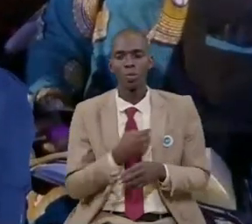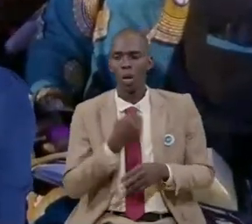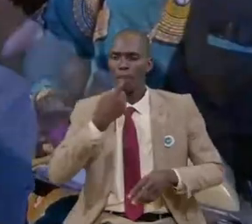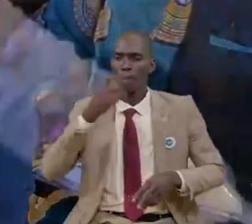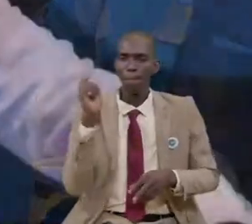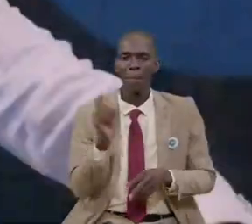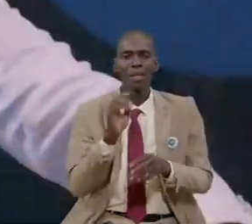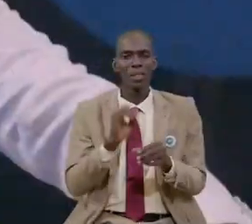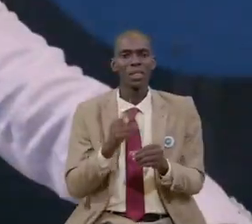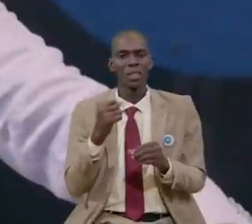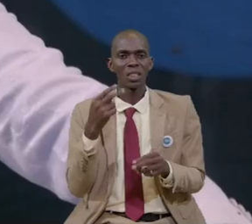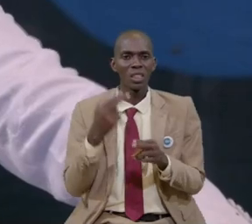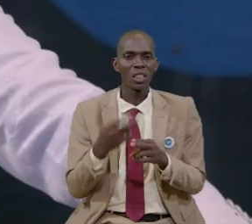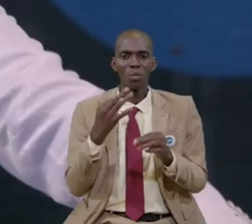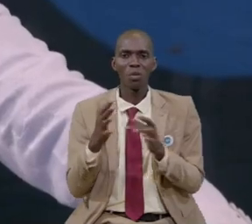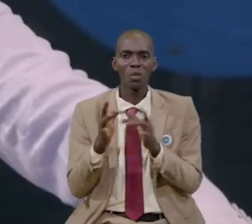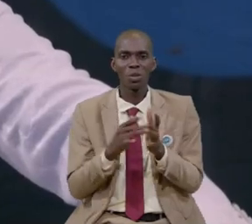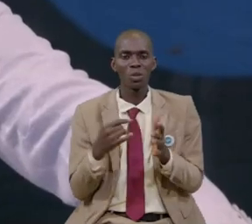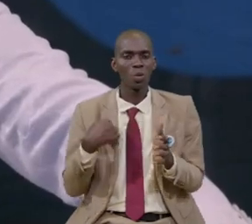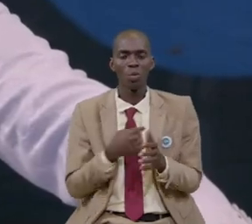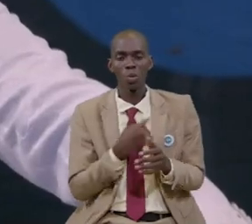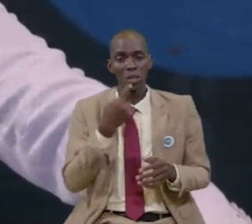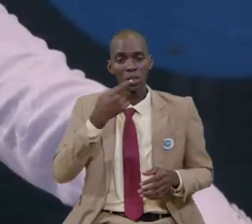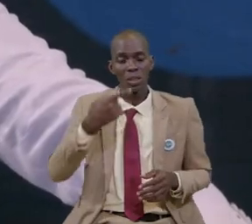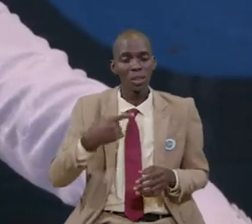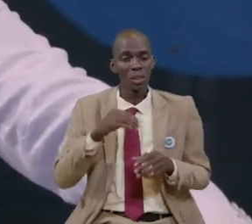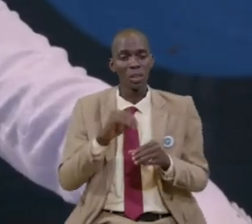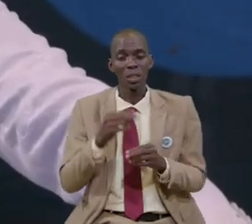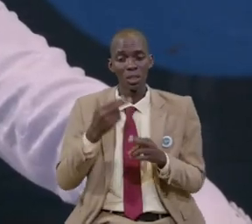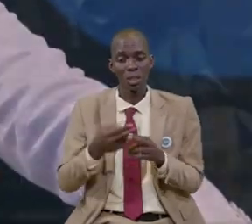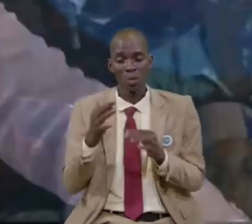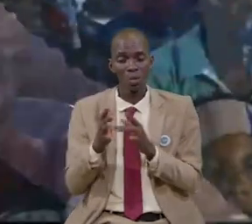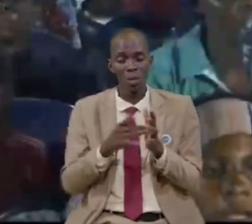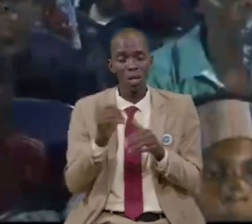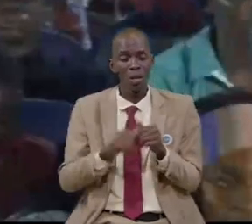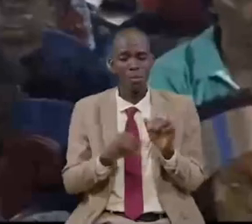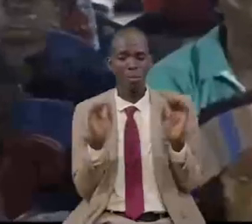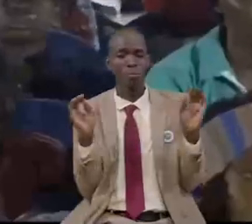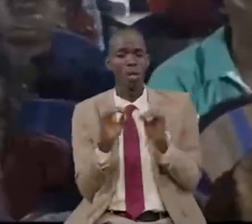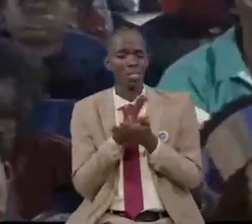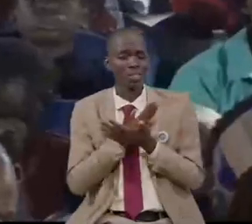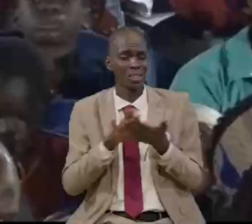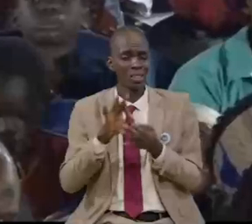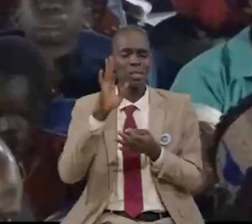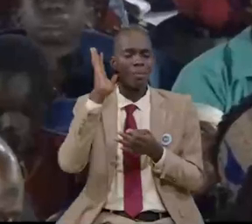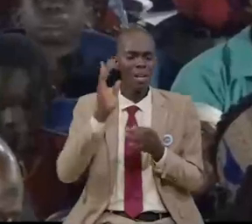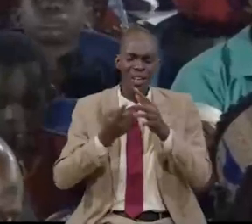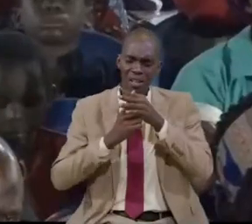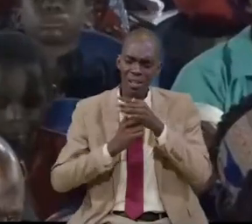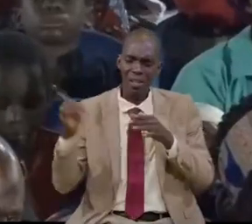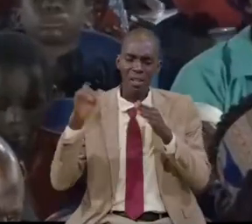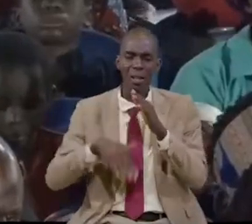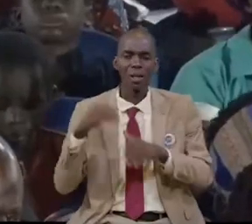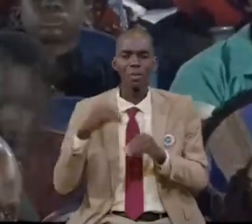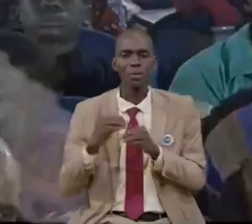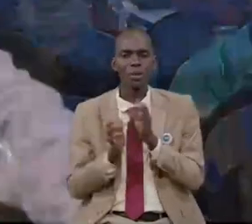nous déclarons au nom de Jésus et tout esprit démoniaque va fuir, va sortir